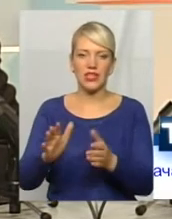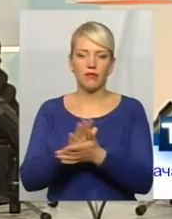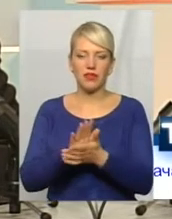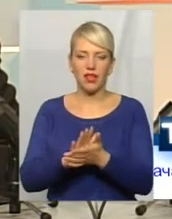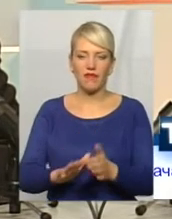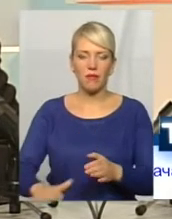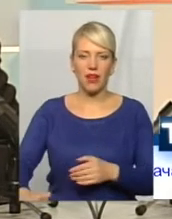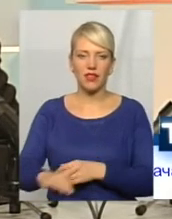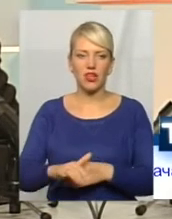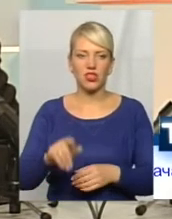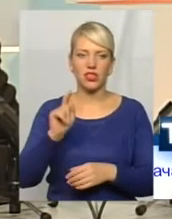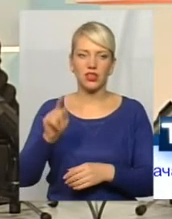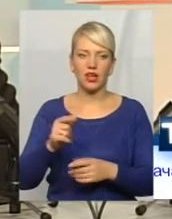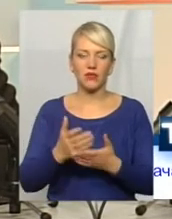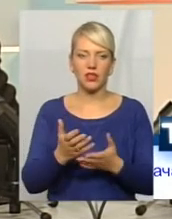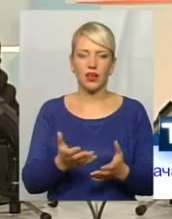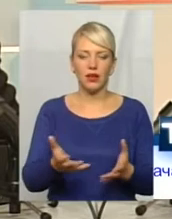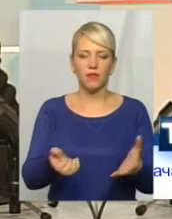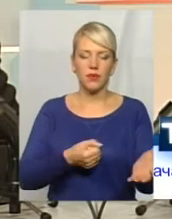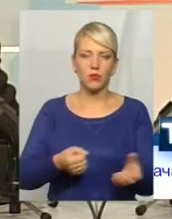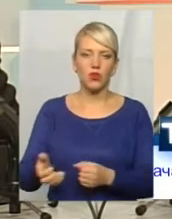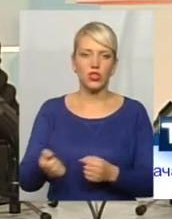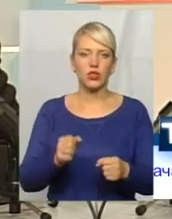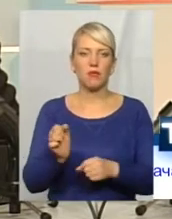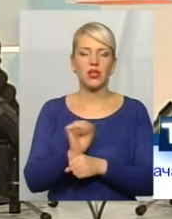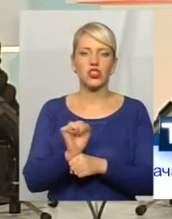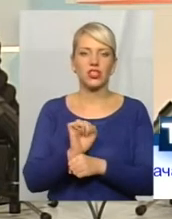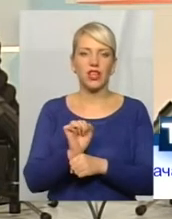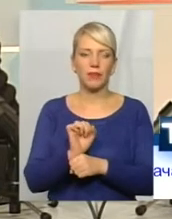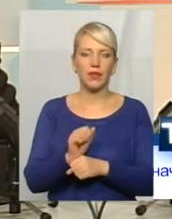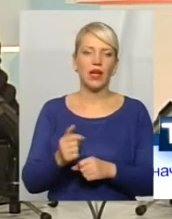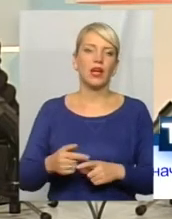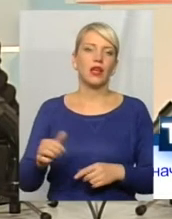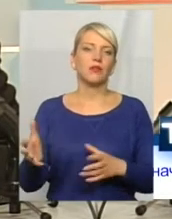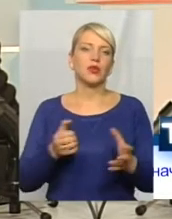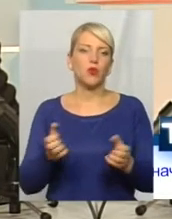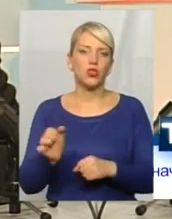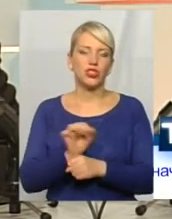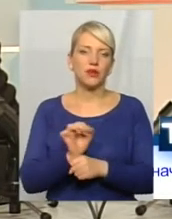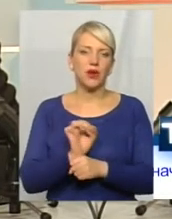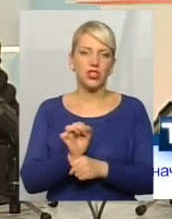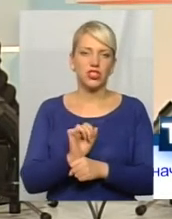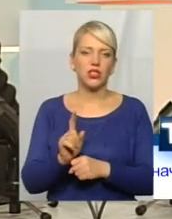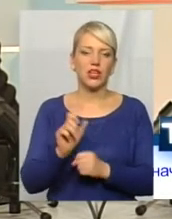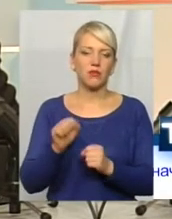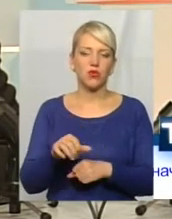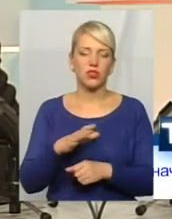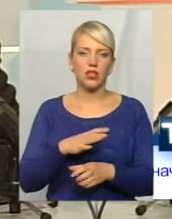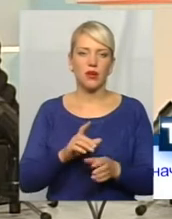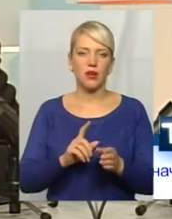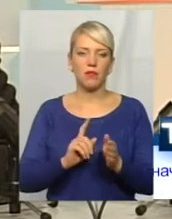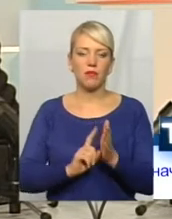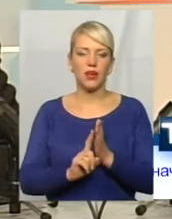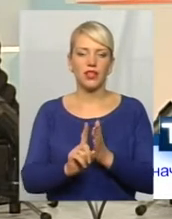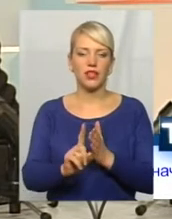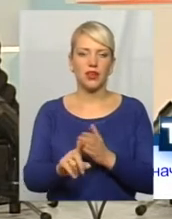ходить підборочна машина. Підборочних машин у спецкомунтранса, які можуть їхати по приватному сектору, не